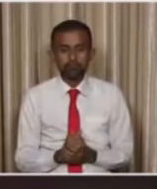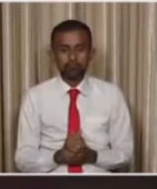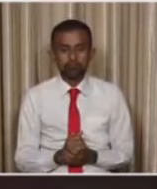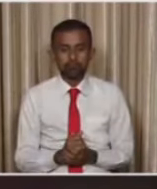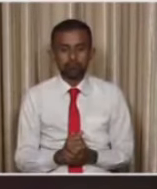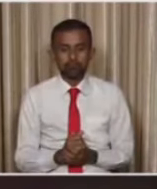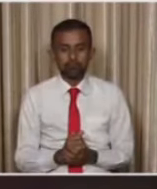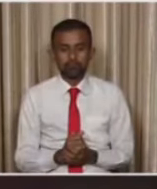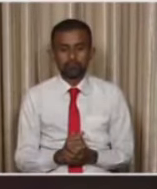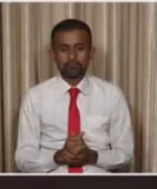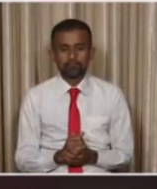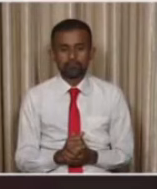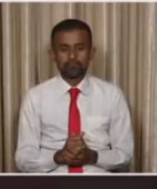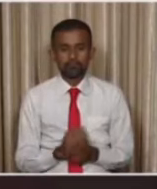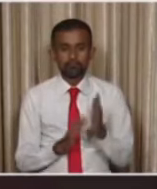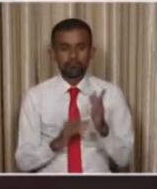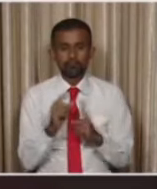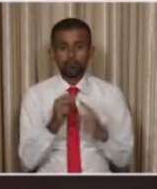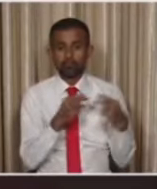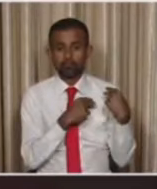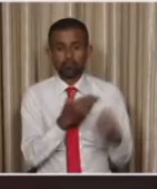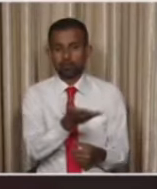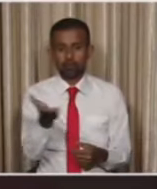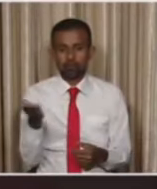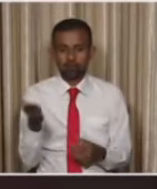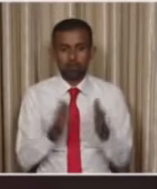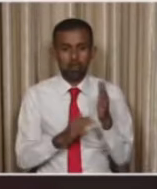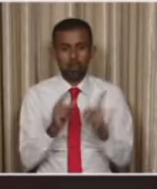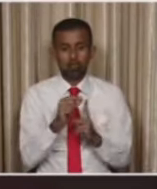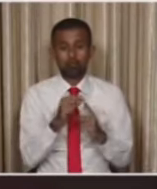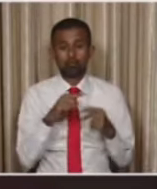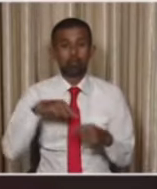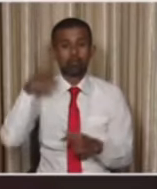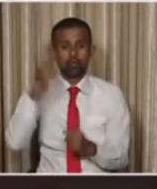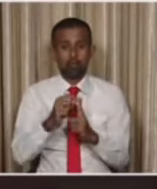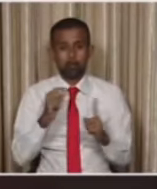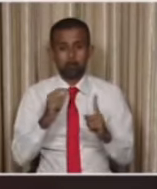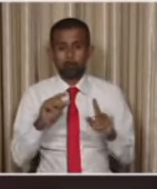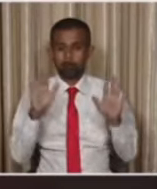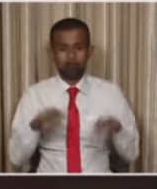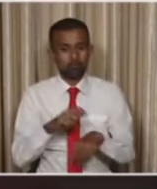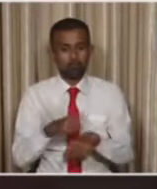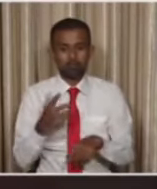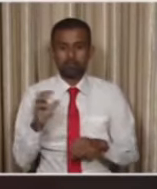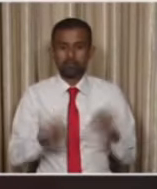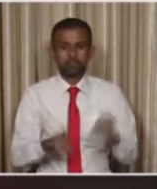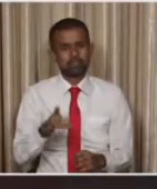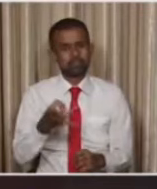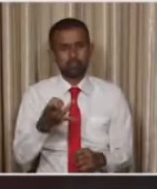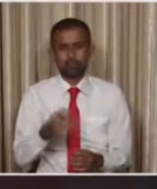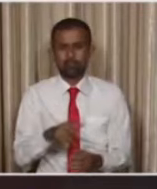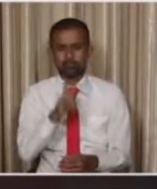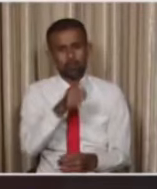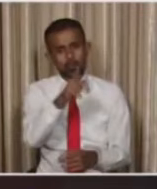නිසා මේ ඇමතිකම් දරන කායවත් ඇමතිකම් ඊළඟ පාර්ලිමේන්තුව කැඳවනකොට නෑ. ඒක 100%ක් විශ්වාසයි.